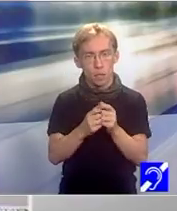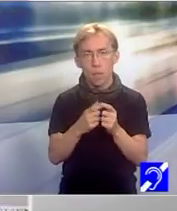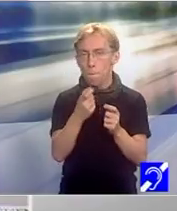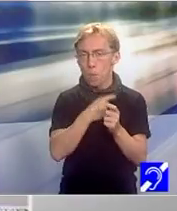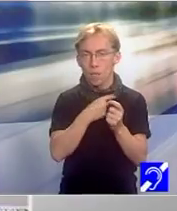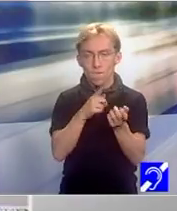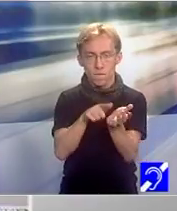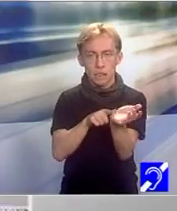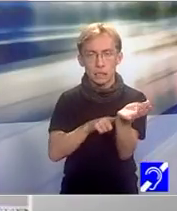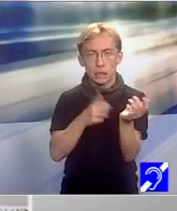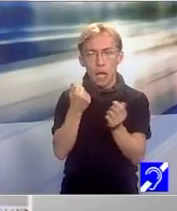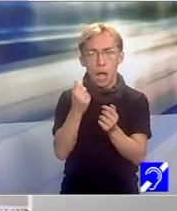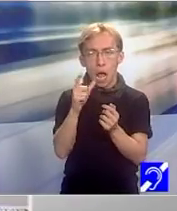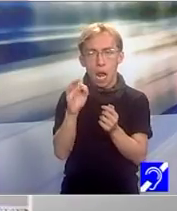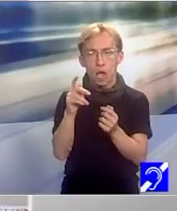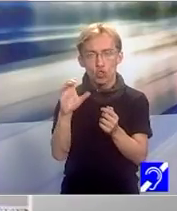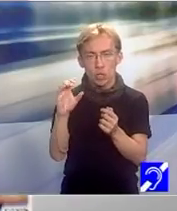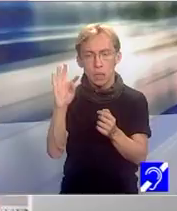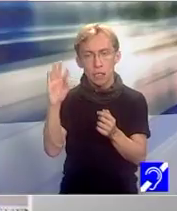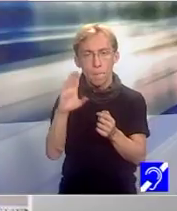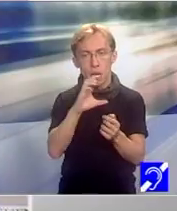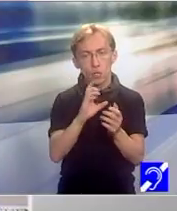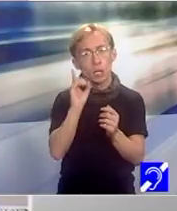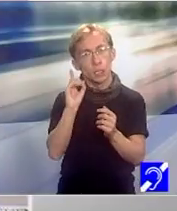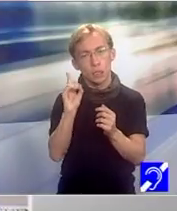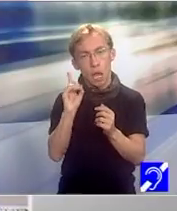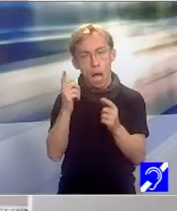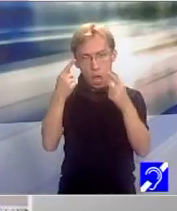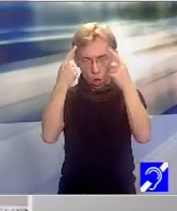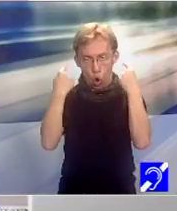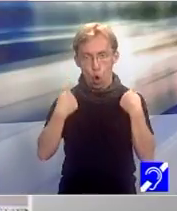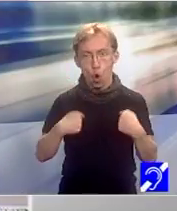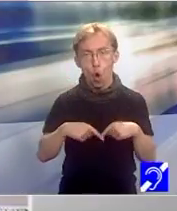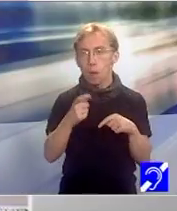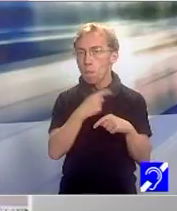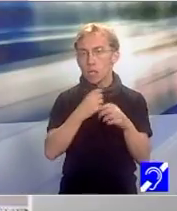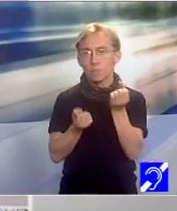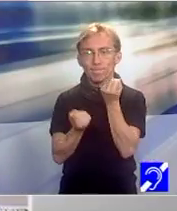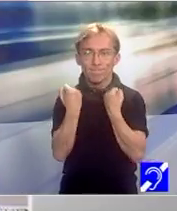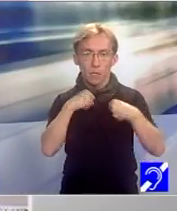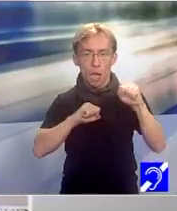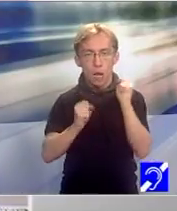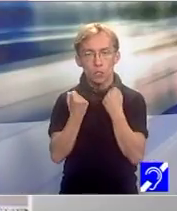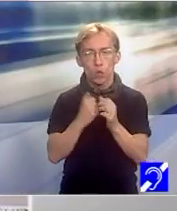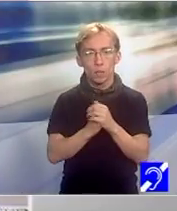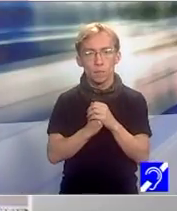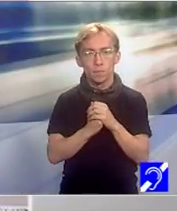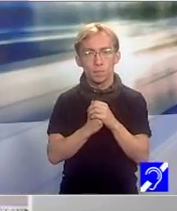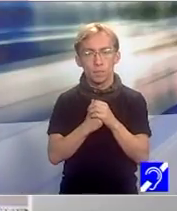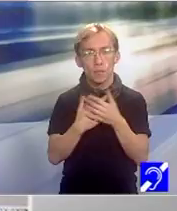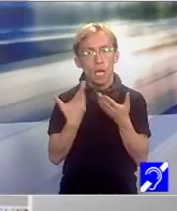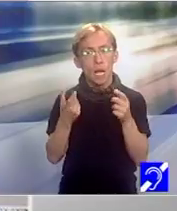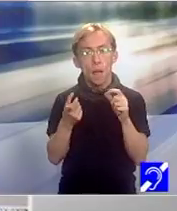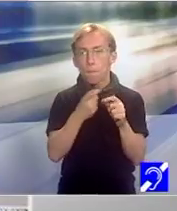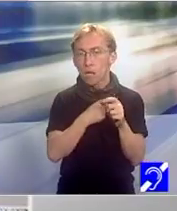alergic la BCD, chiar dacă la F nu ești alergic, corpul tău reacționează pavlovian și determină o